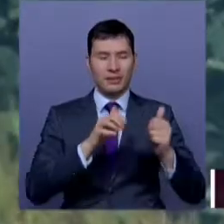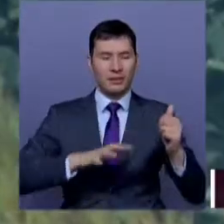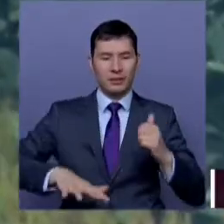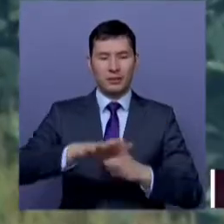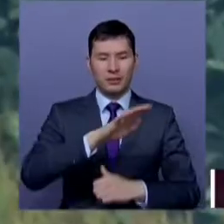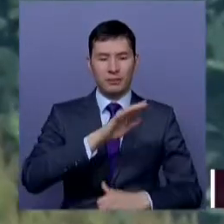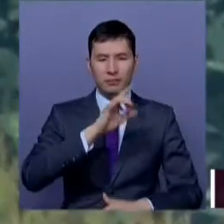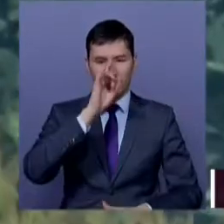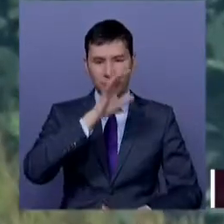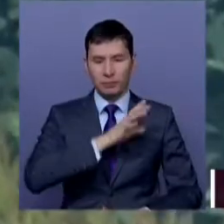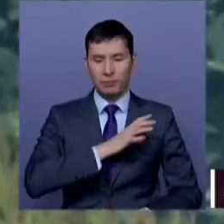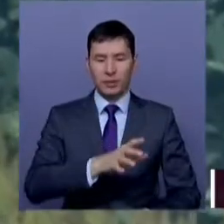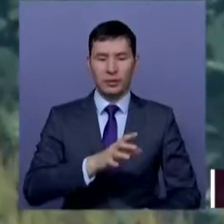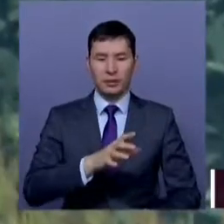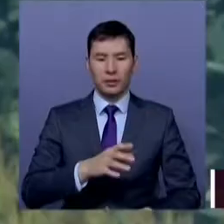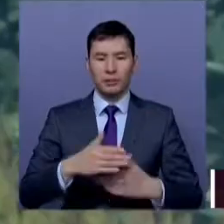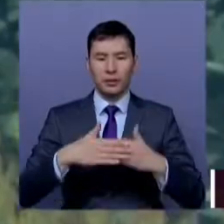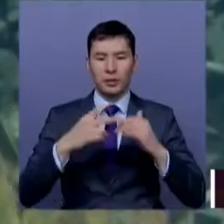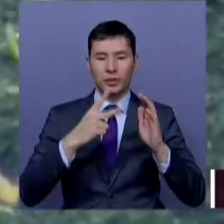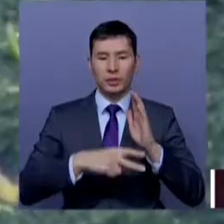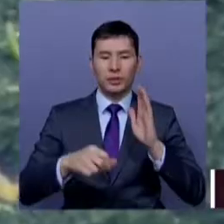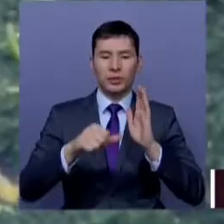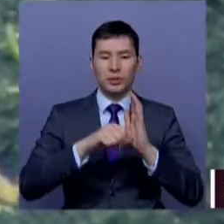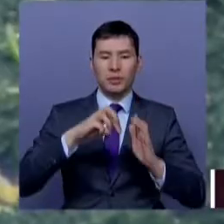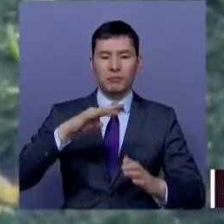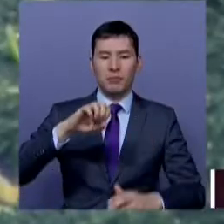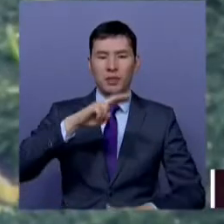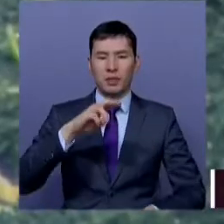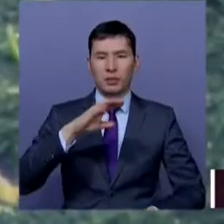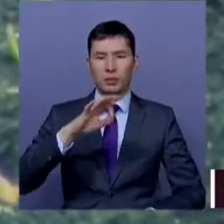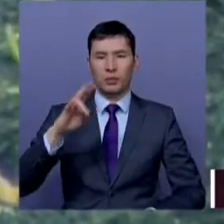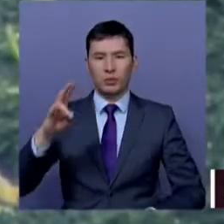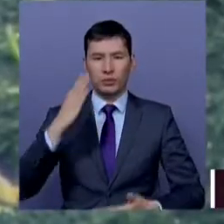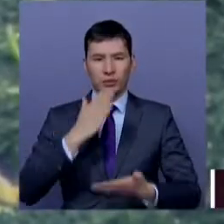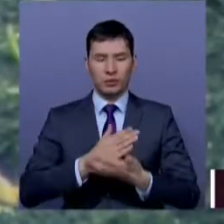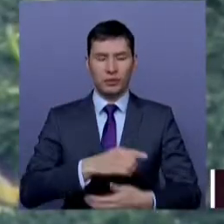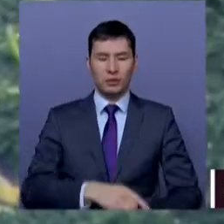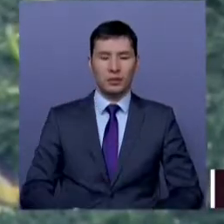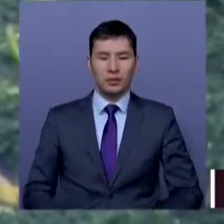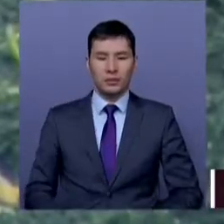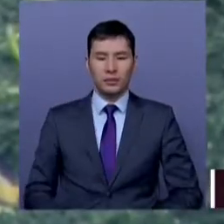бөлек брифингте Қазақстанда қазір 76 миллиард тонна көмір бары мәлім болды.